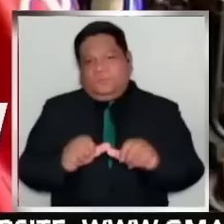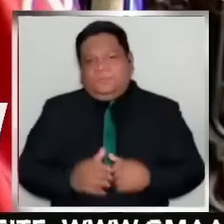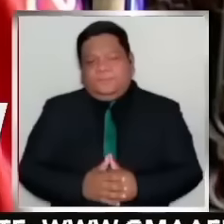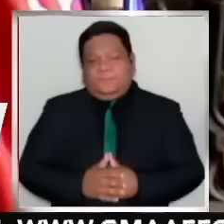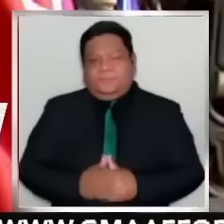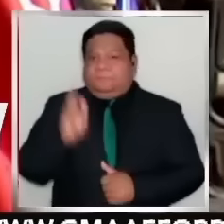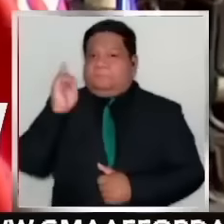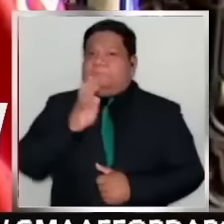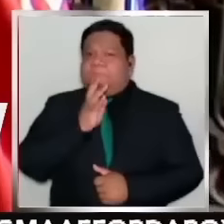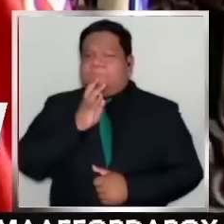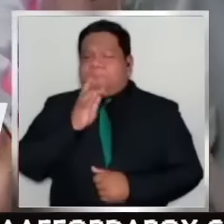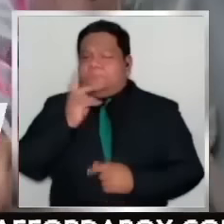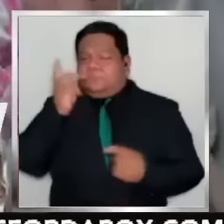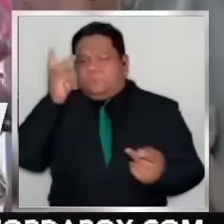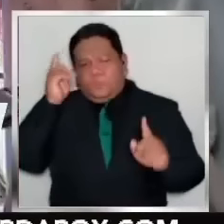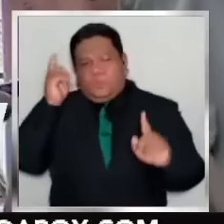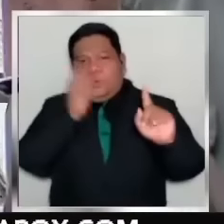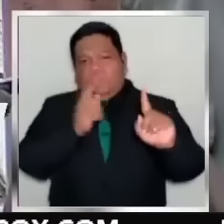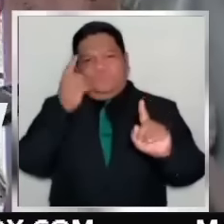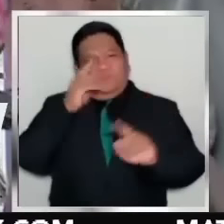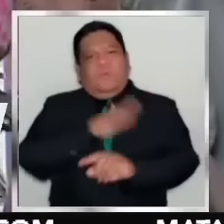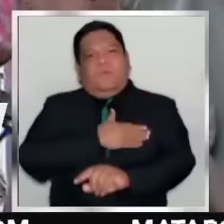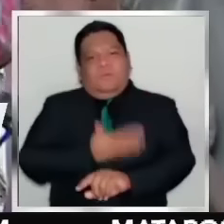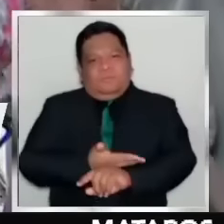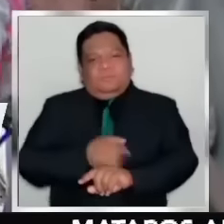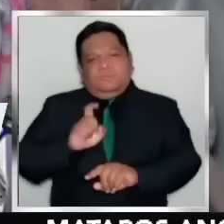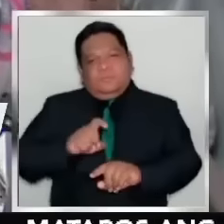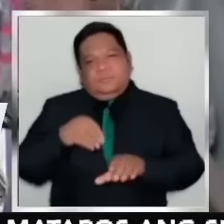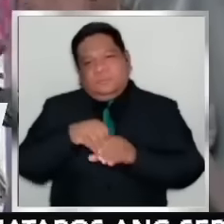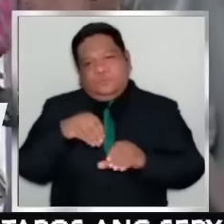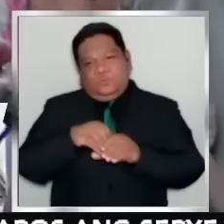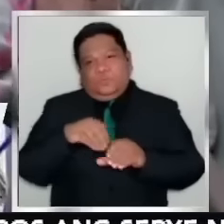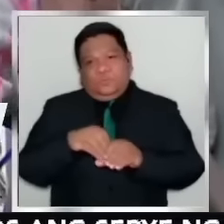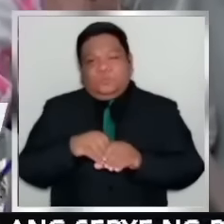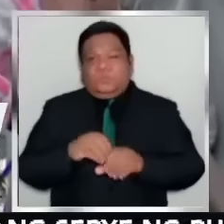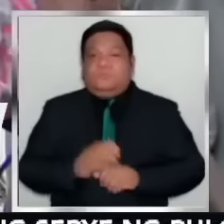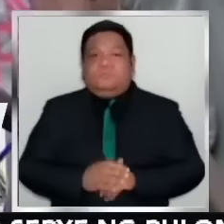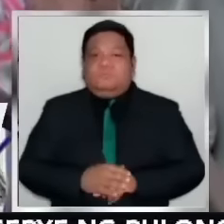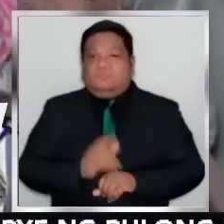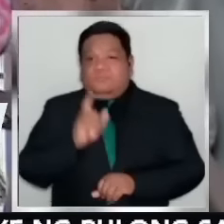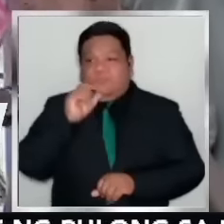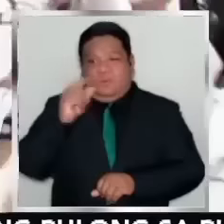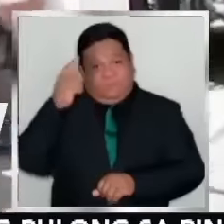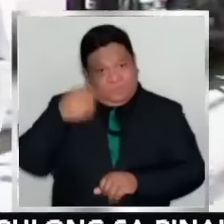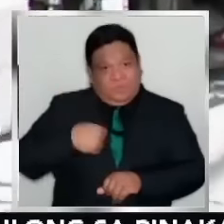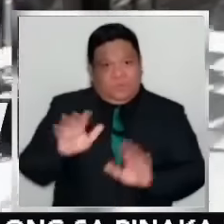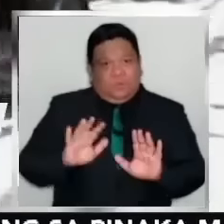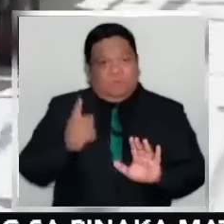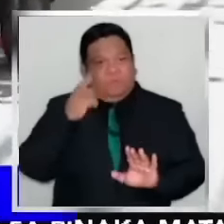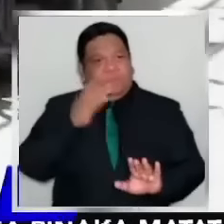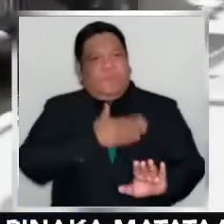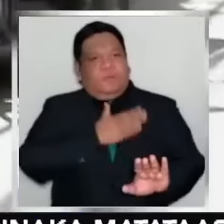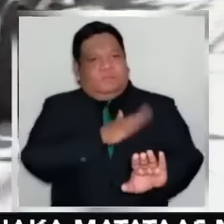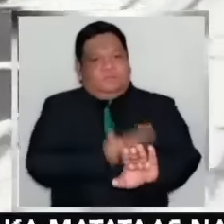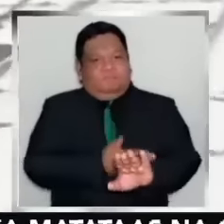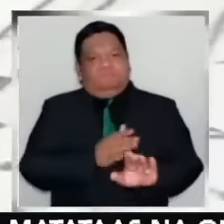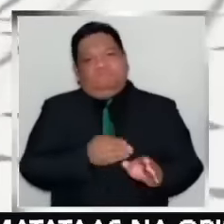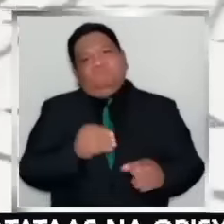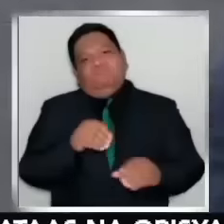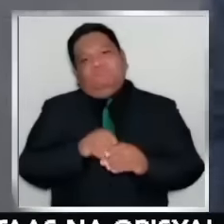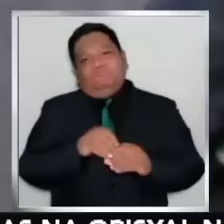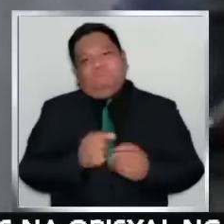sir. Kailangan po namin mag-ipon. Di na po para sa akin, sa magiging anak ko na lang po, sir. Para sa GMA